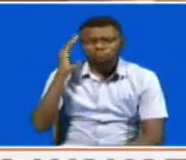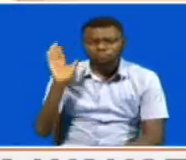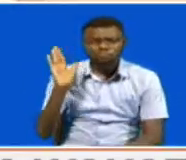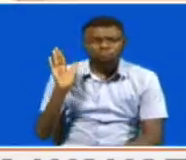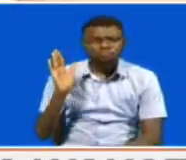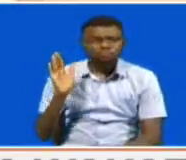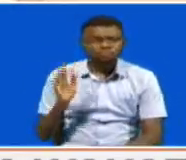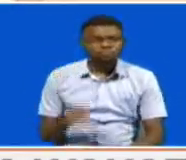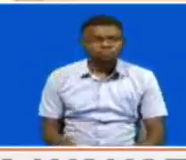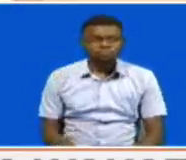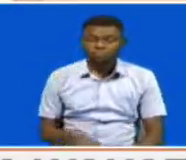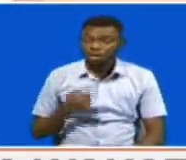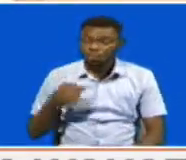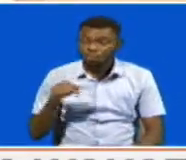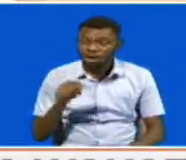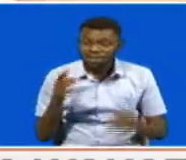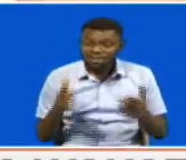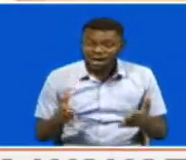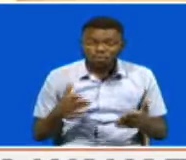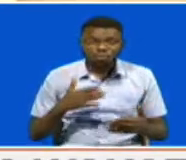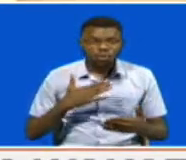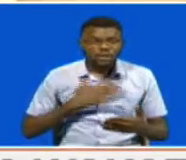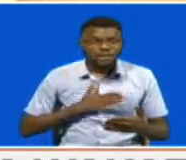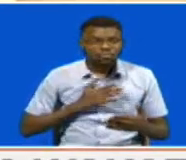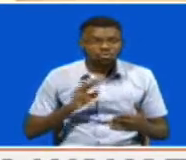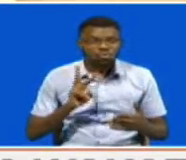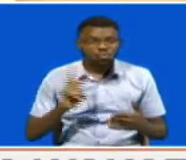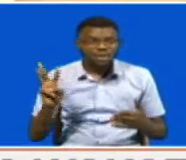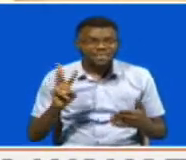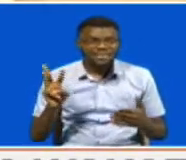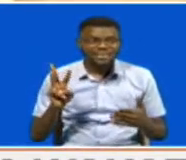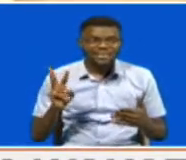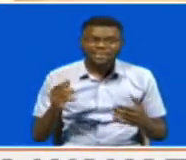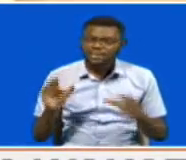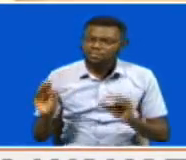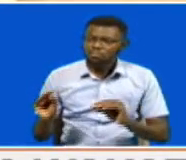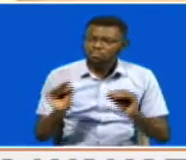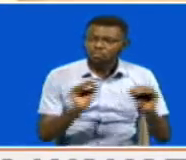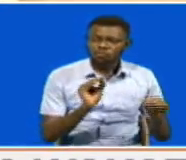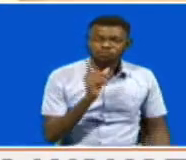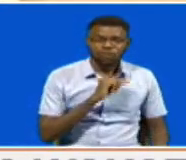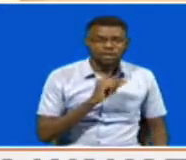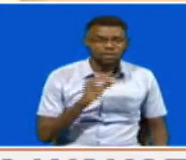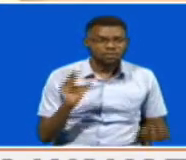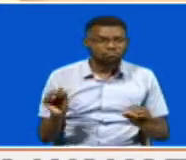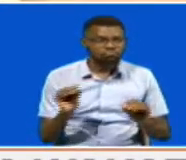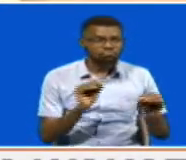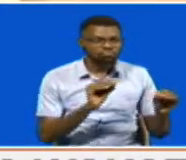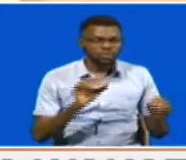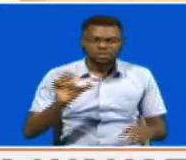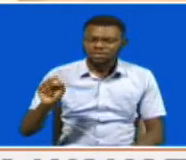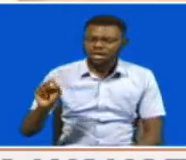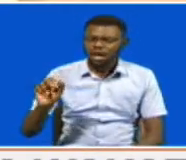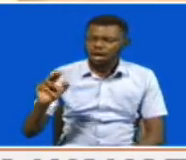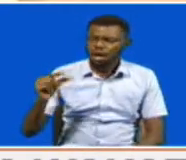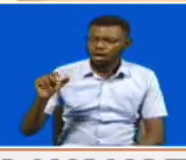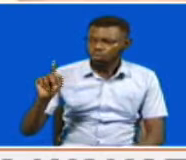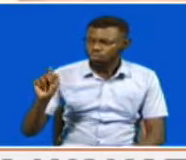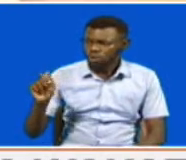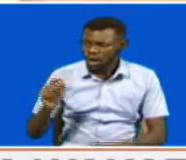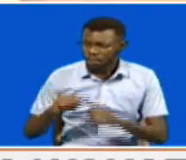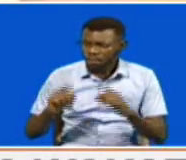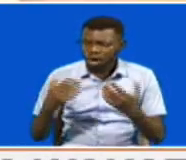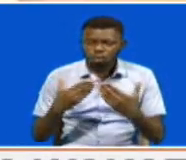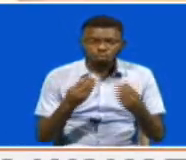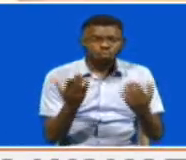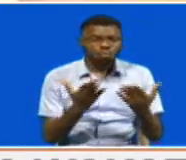leo sisi kama Samburu West hapo area la Longewa tumeweza kuhama, tunaelekea Saidi Suguta, na pia bado hatujajua yale